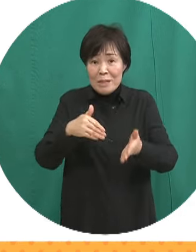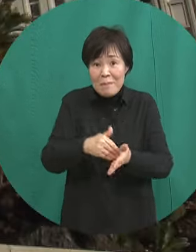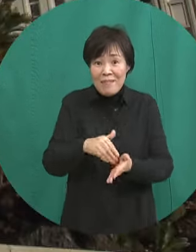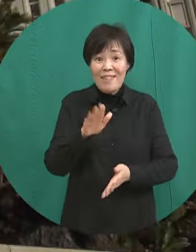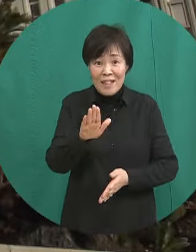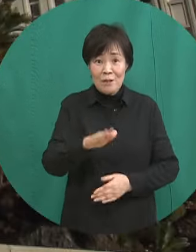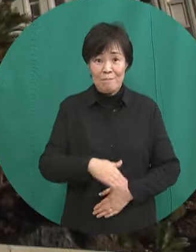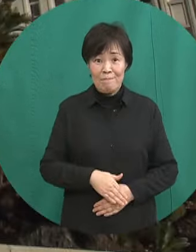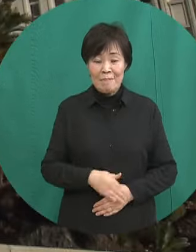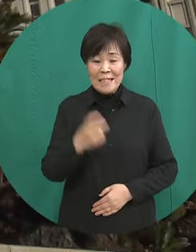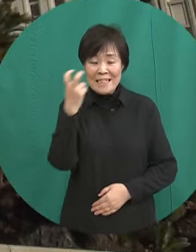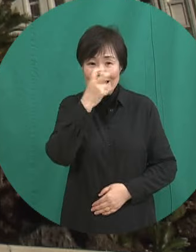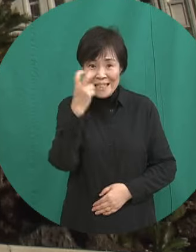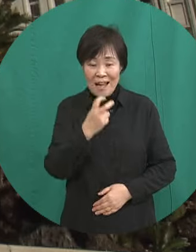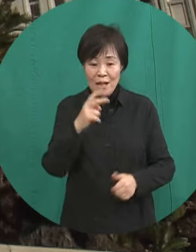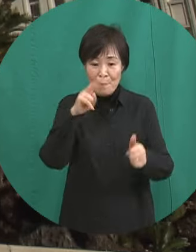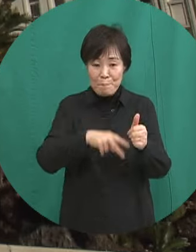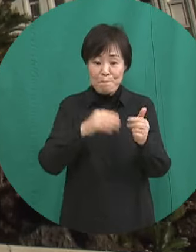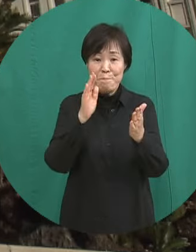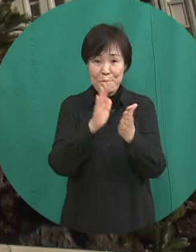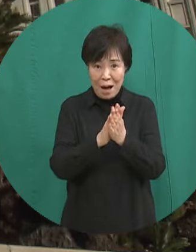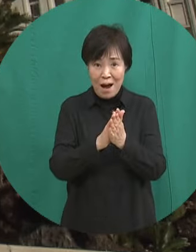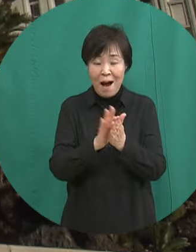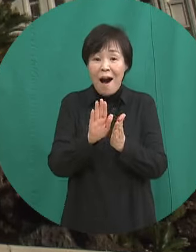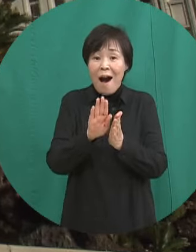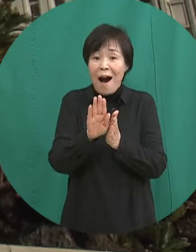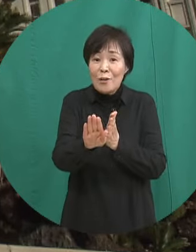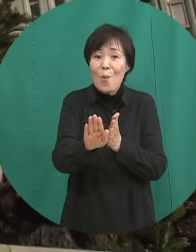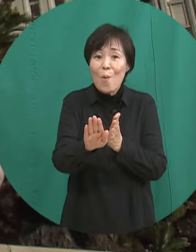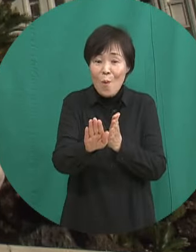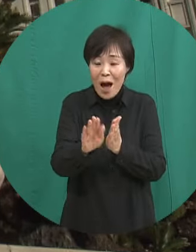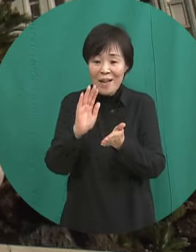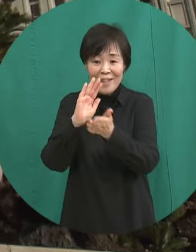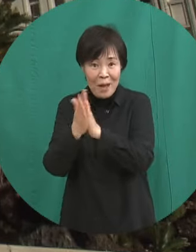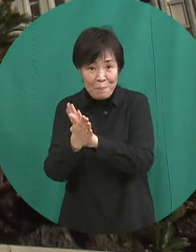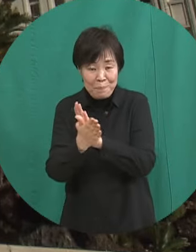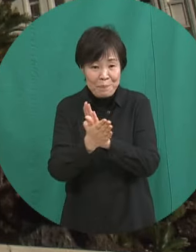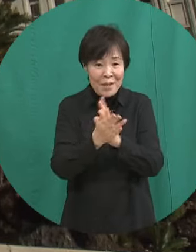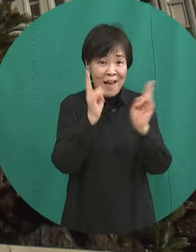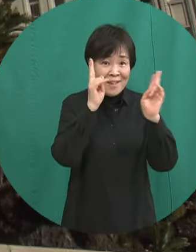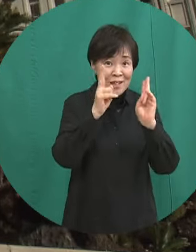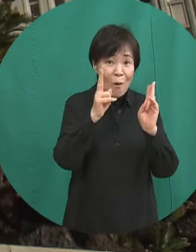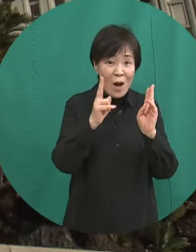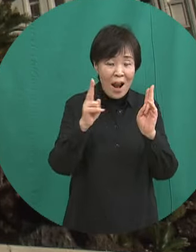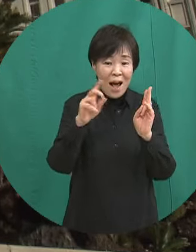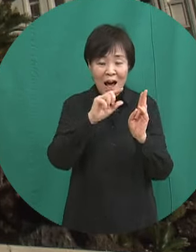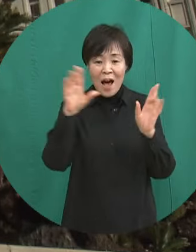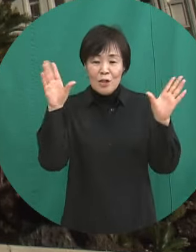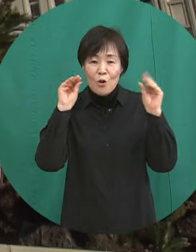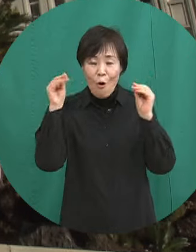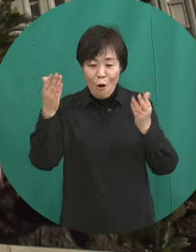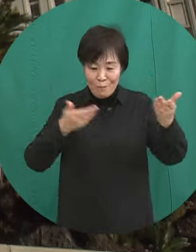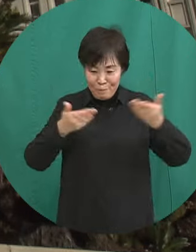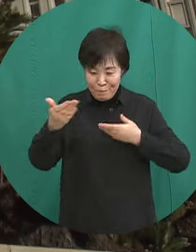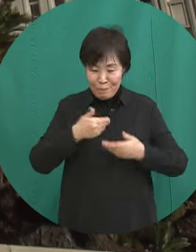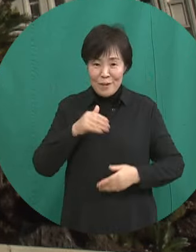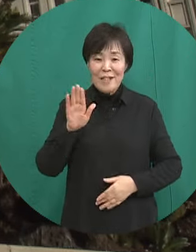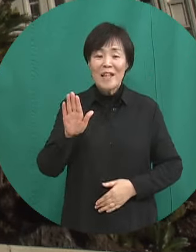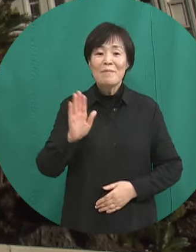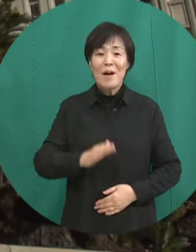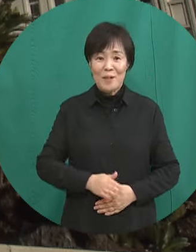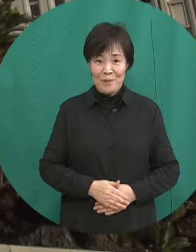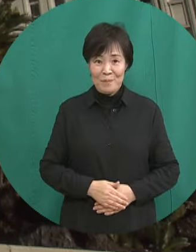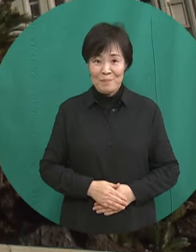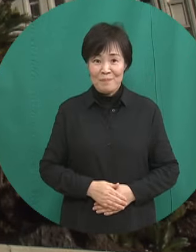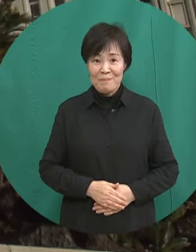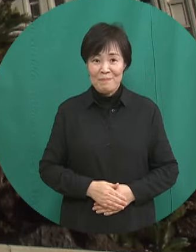。 審査で助成対象者に認定されますと、県や登録企業から就職に役立つ情報が提供され